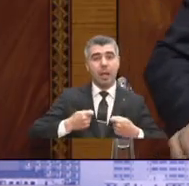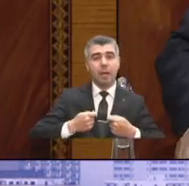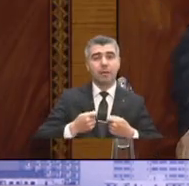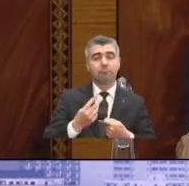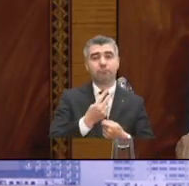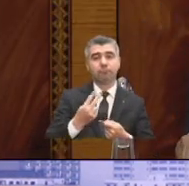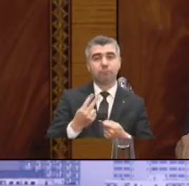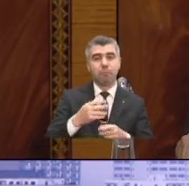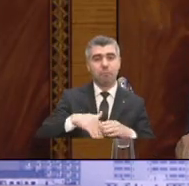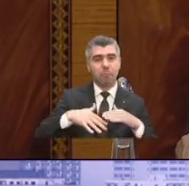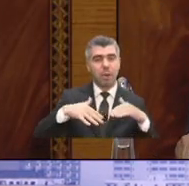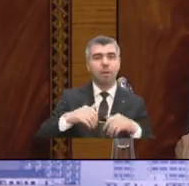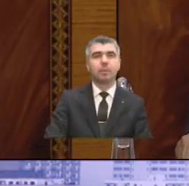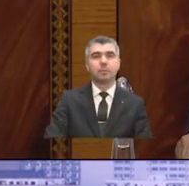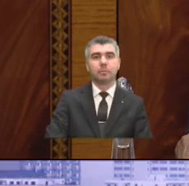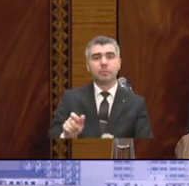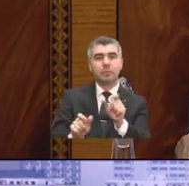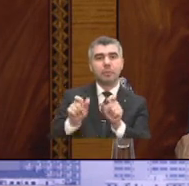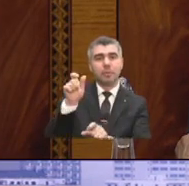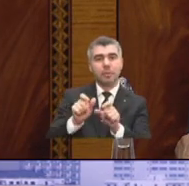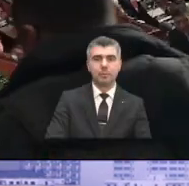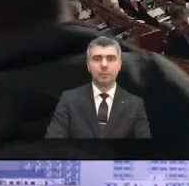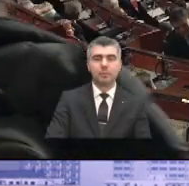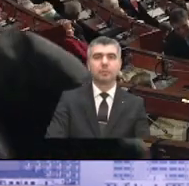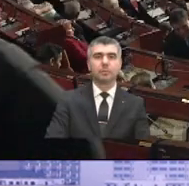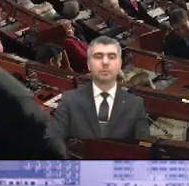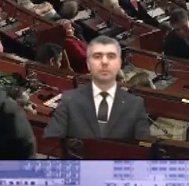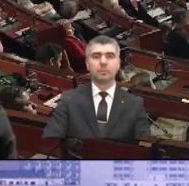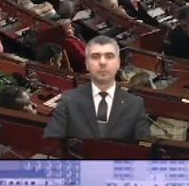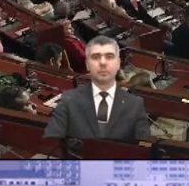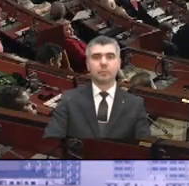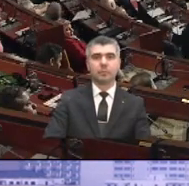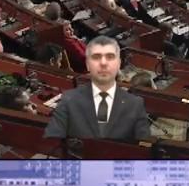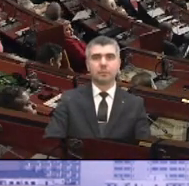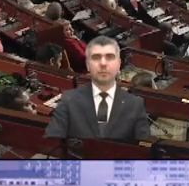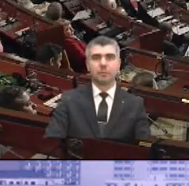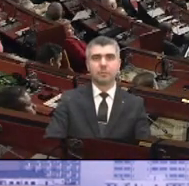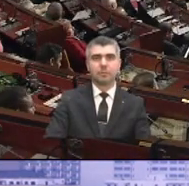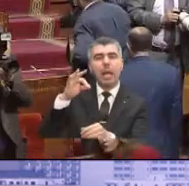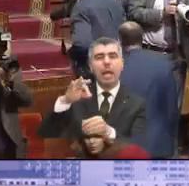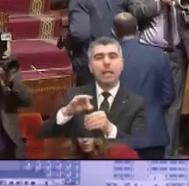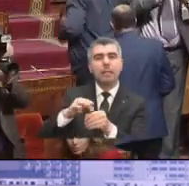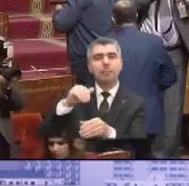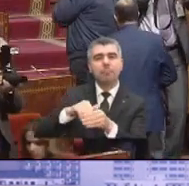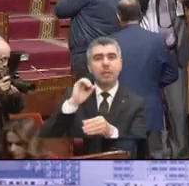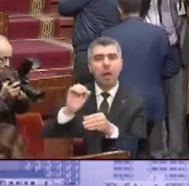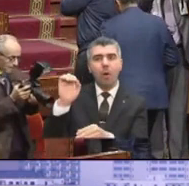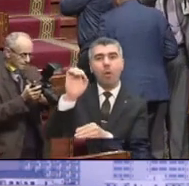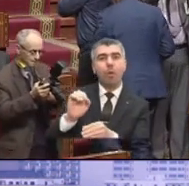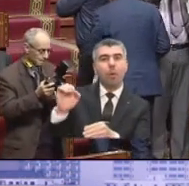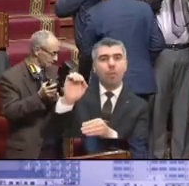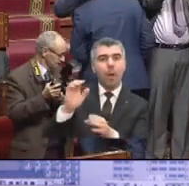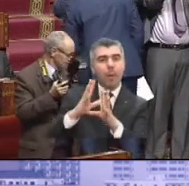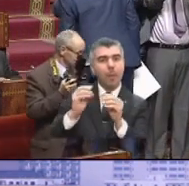اي تعليلات وتبريرات الى غير ذلك اثر على المرتبه او تصنيف المغرب لدى مجموعه منظمات الدوليه على